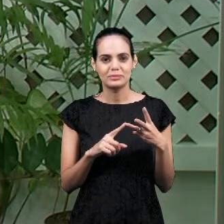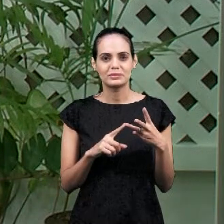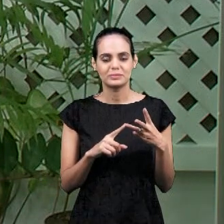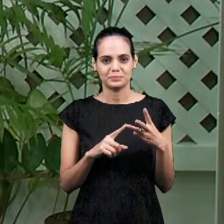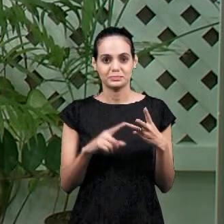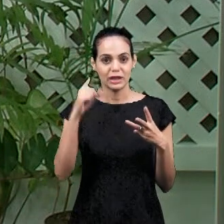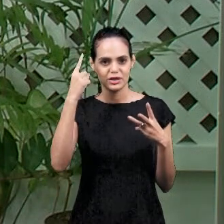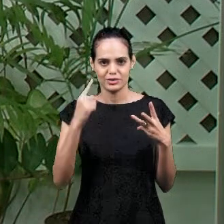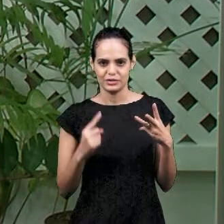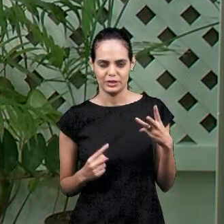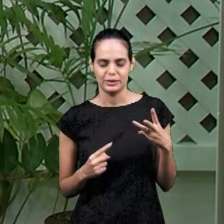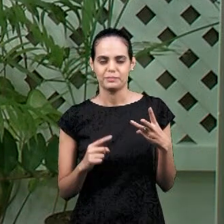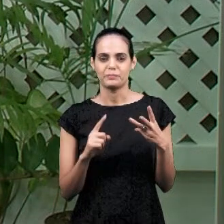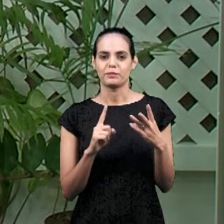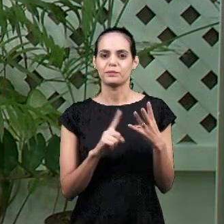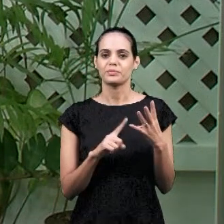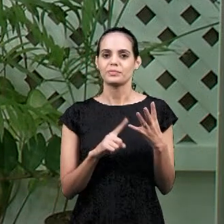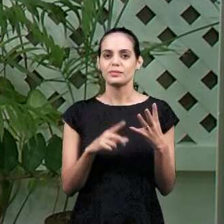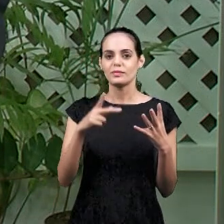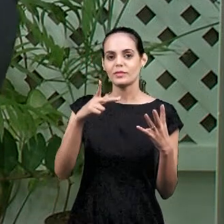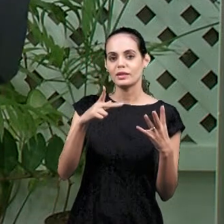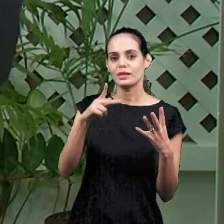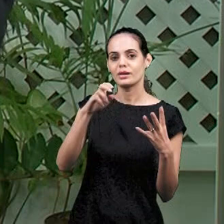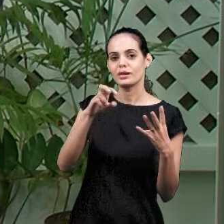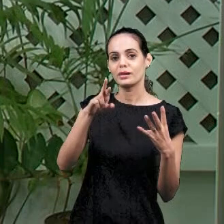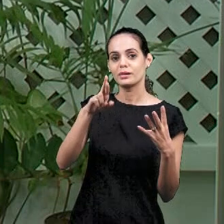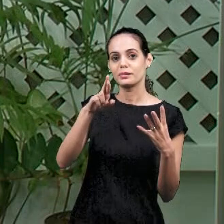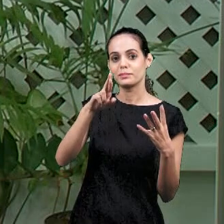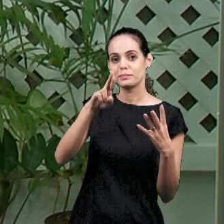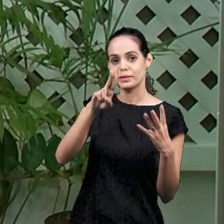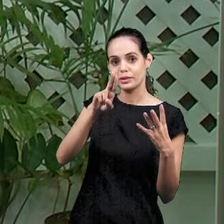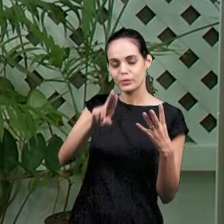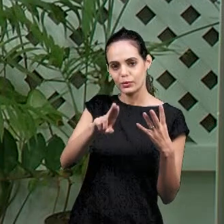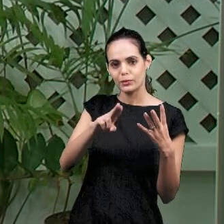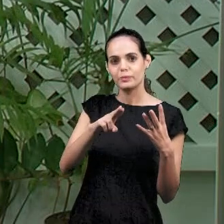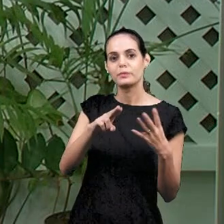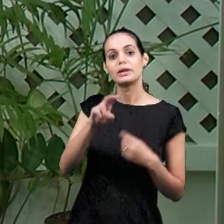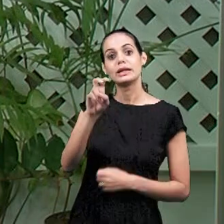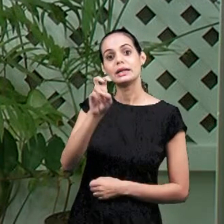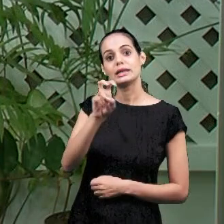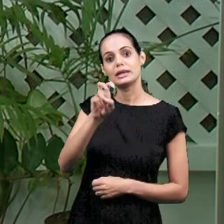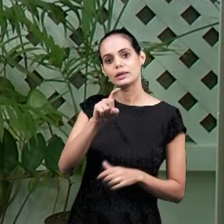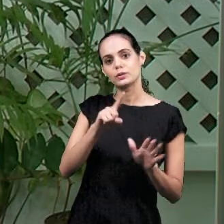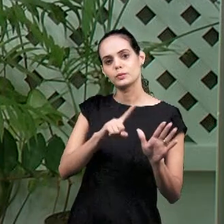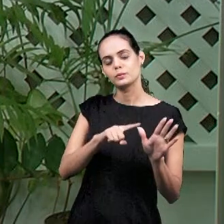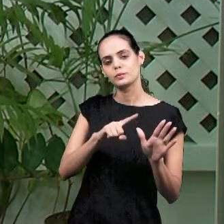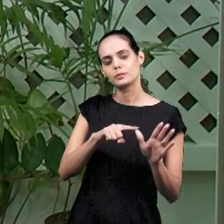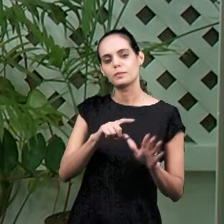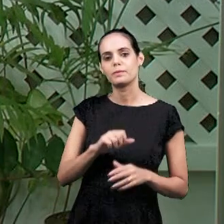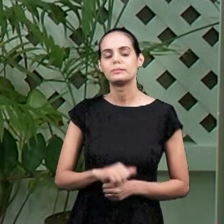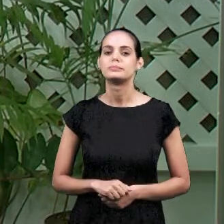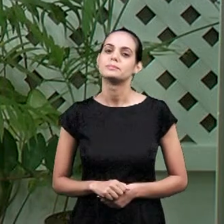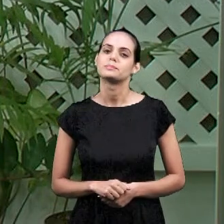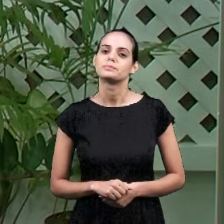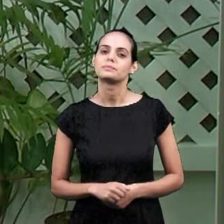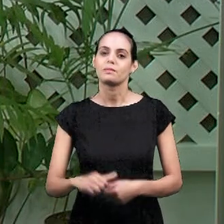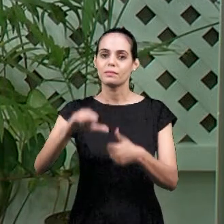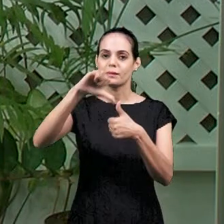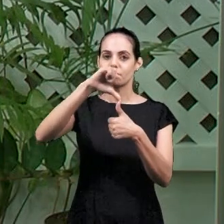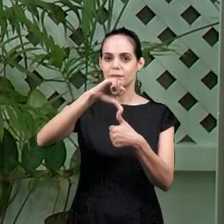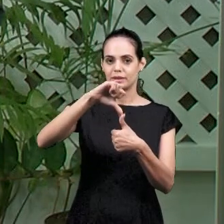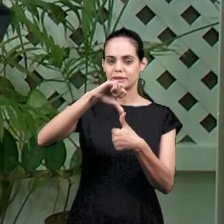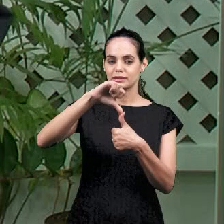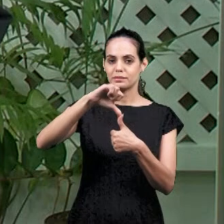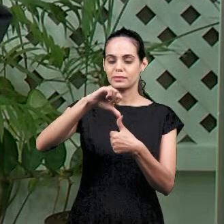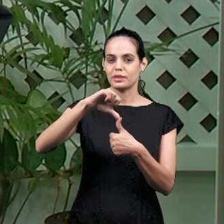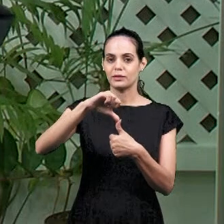Uruguay, en quatrième place, Pérou, en cinquième place. Oui bien, mes frères. Dans